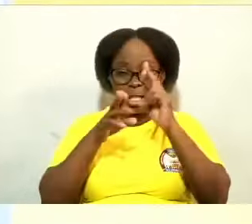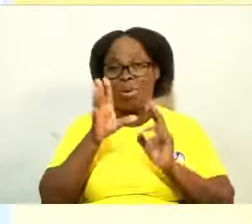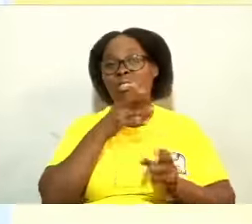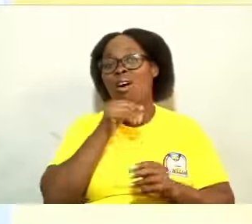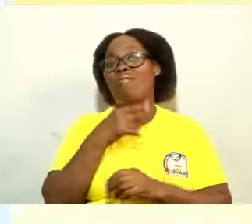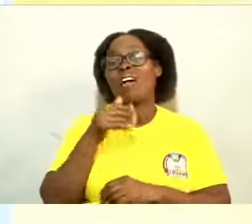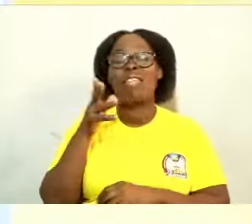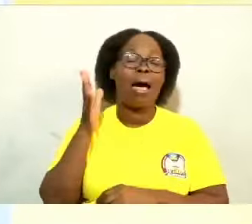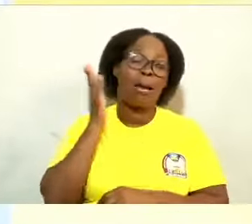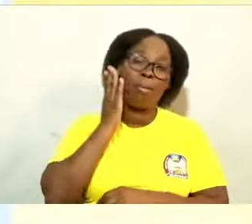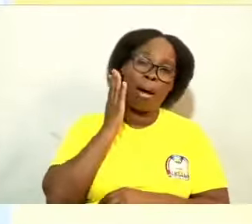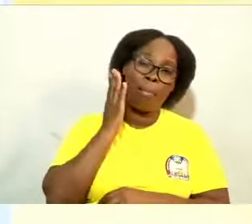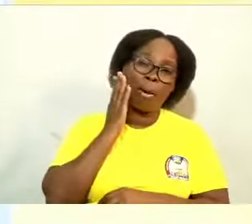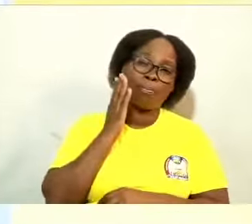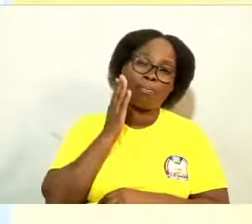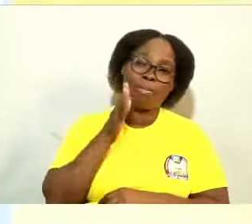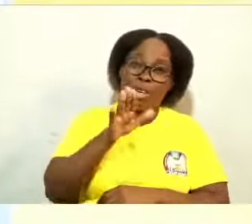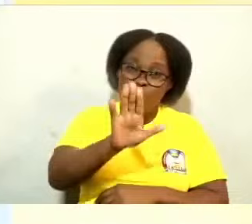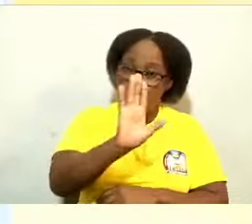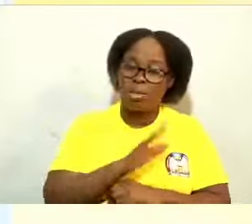na mama yako.